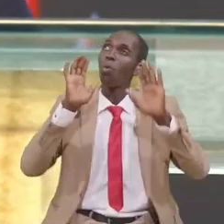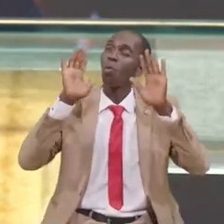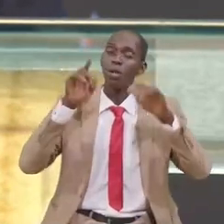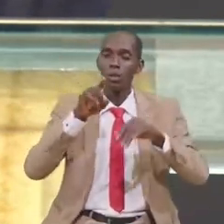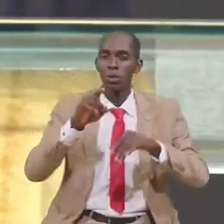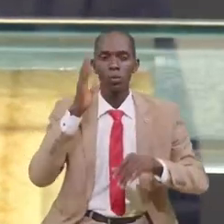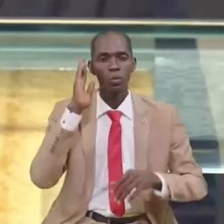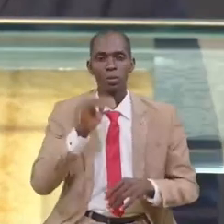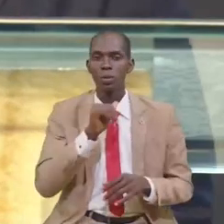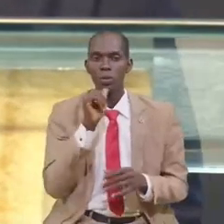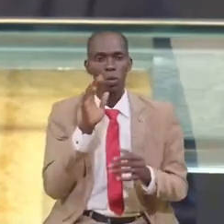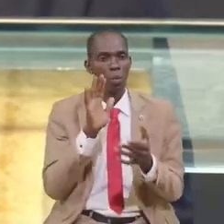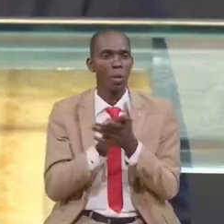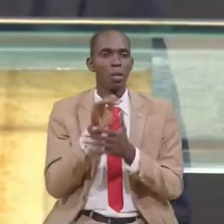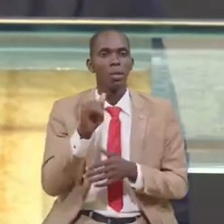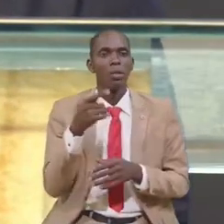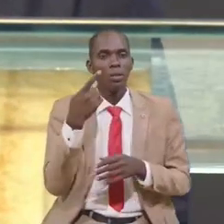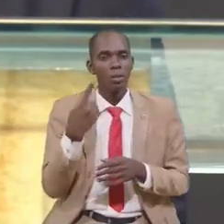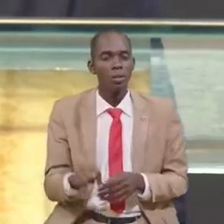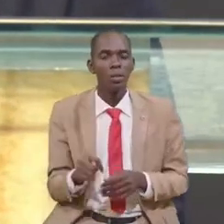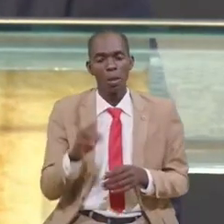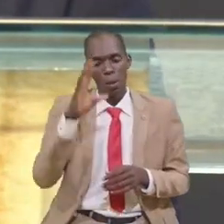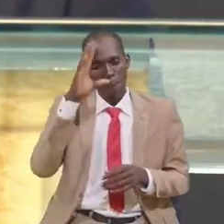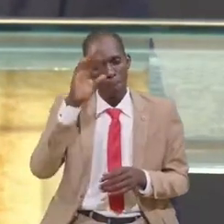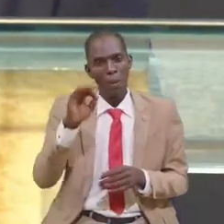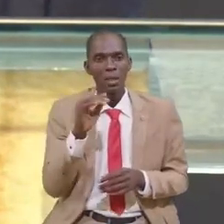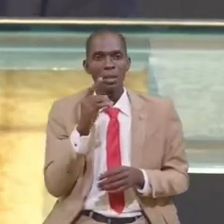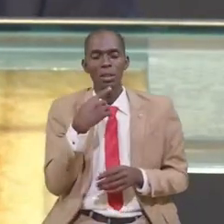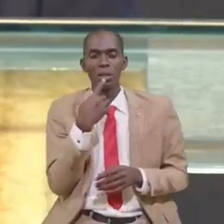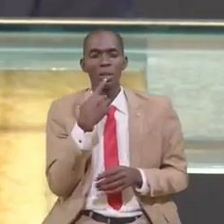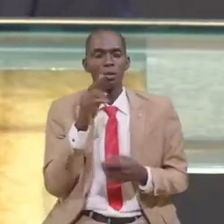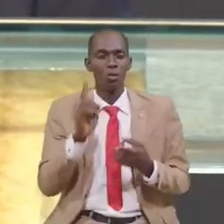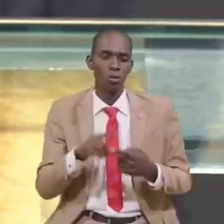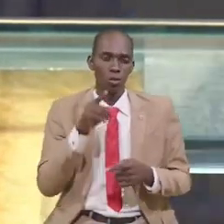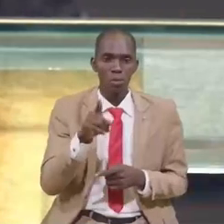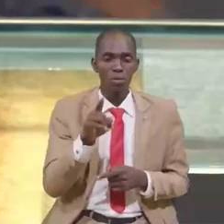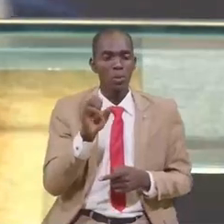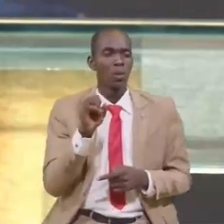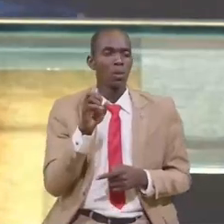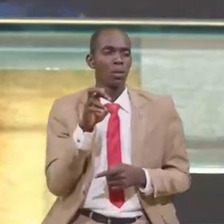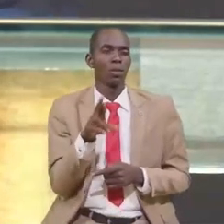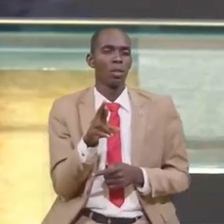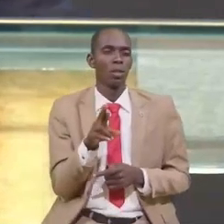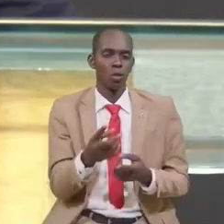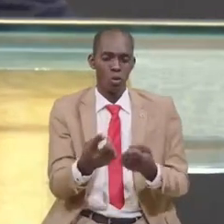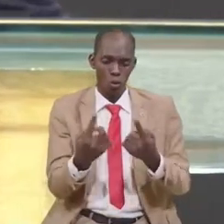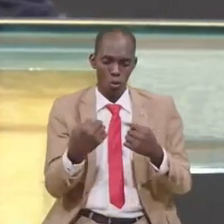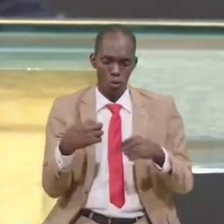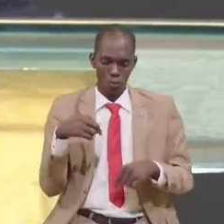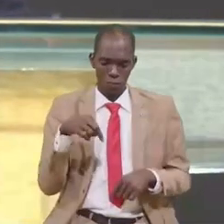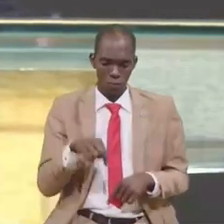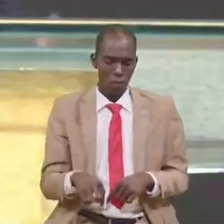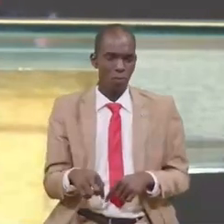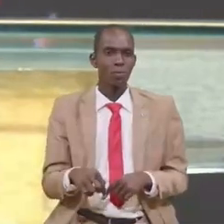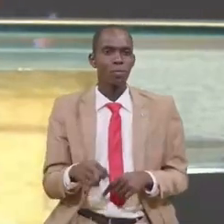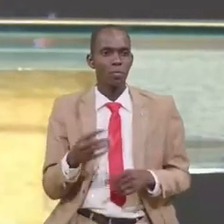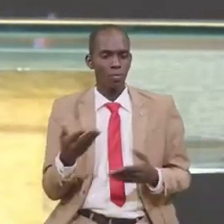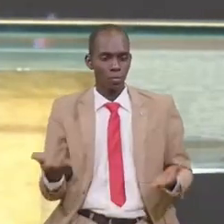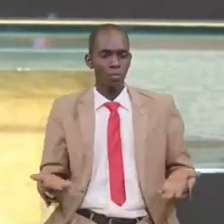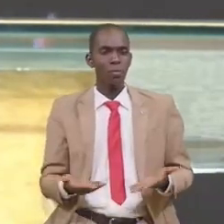si vous ne voyez des miracles, des prodiges, vous ne croyez point. L'officier du roi lui dit, Seigneur,